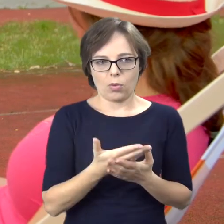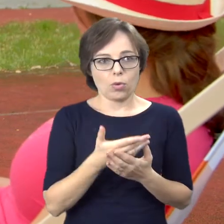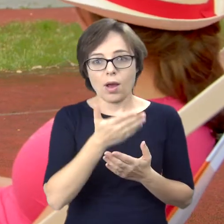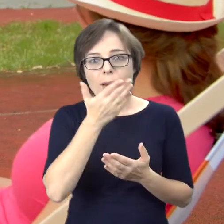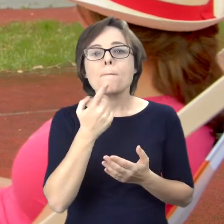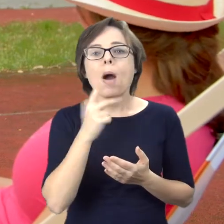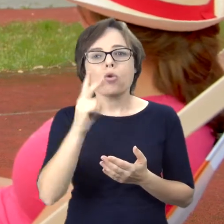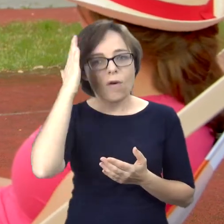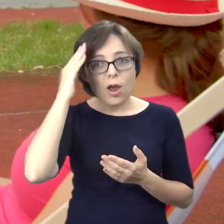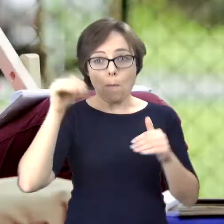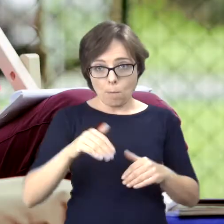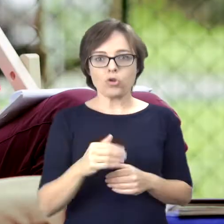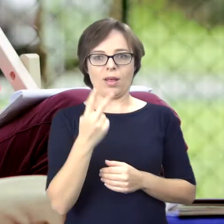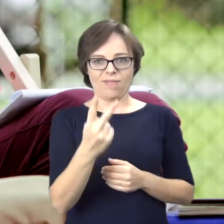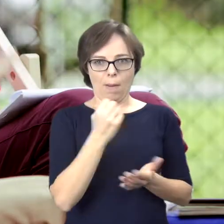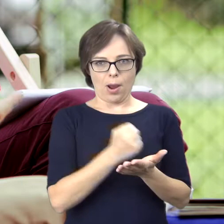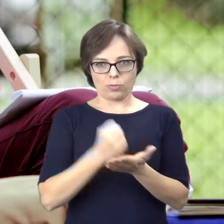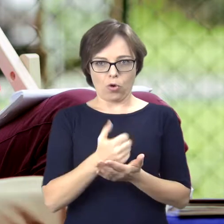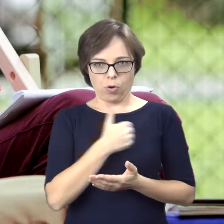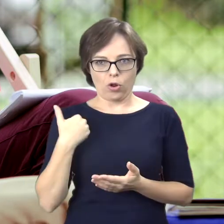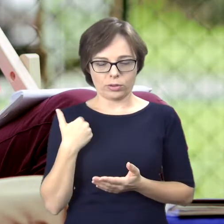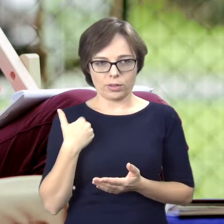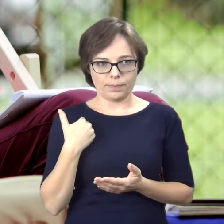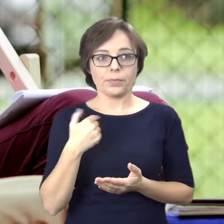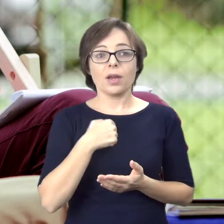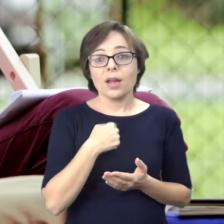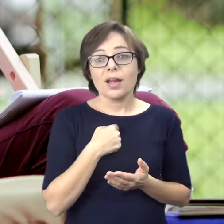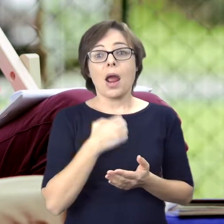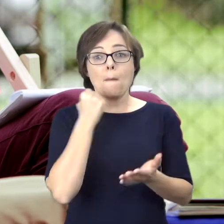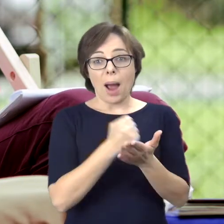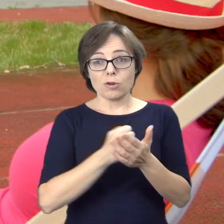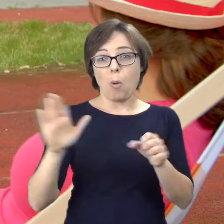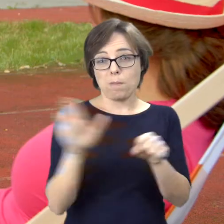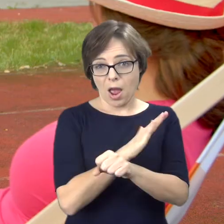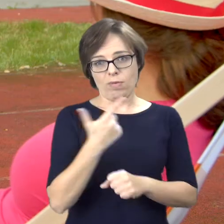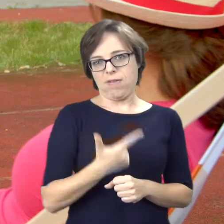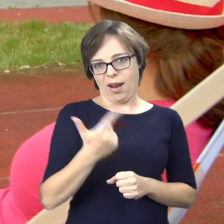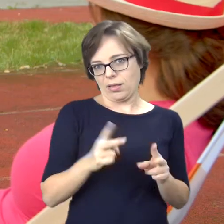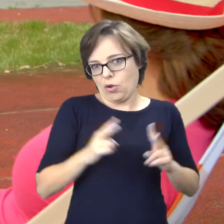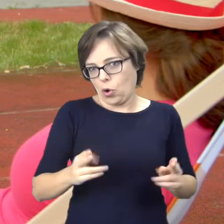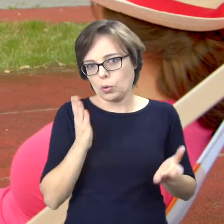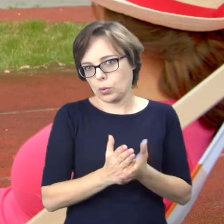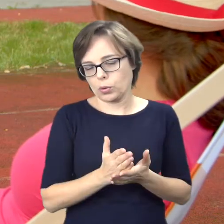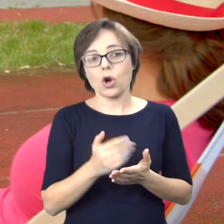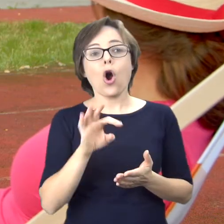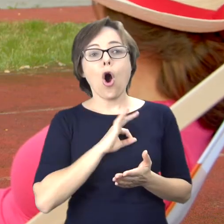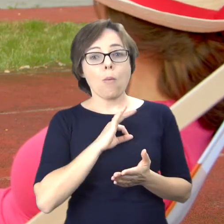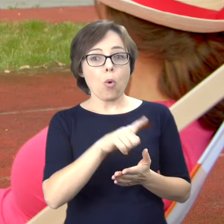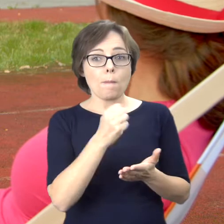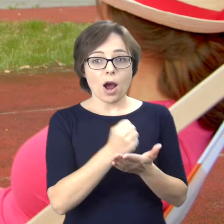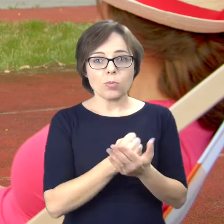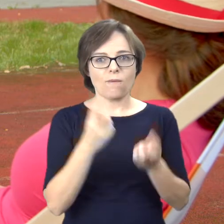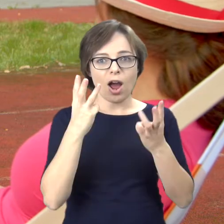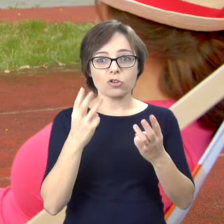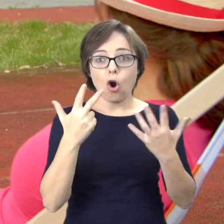mieć dwa polskie paszporty równolegle. U mnie zapełnienie paszportu zajmuje mniej więcej 2 lata, nie? I tak wygląda ten paszport, on ma jeszcze ważność 8 lat do przodu, a już nie